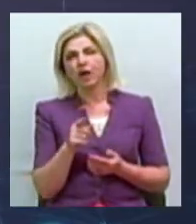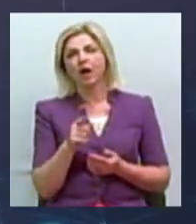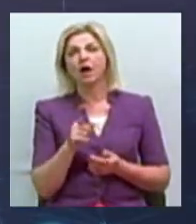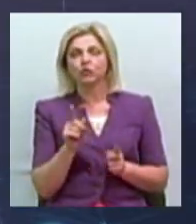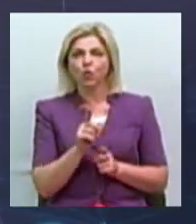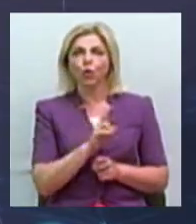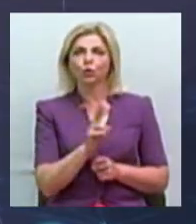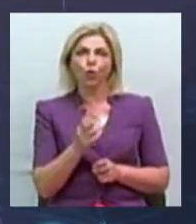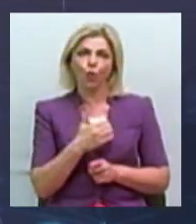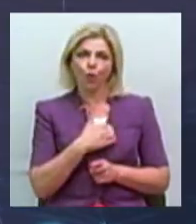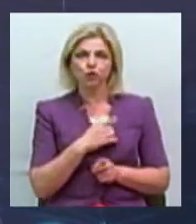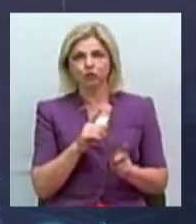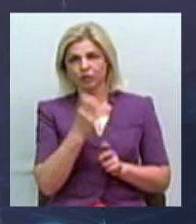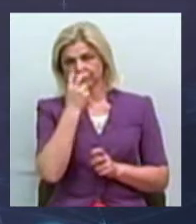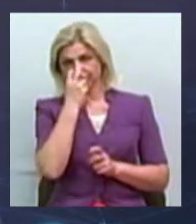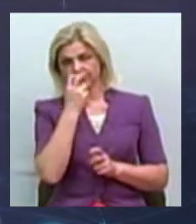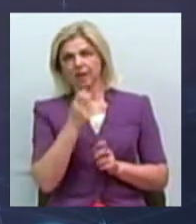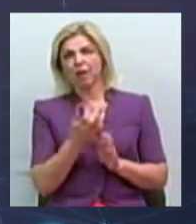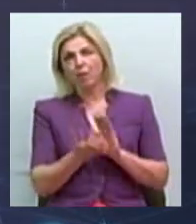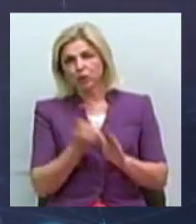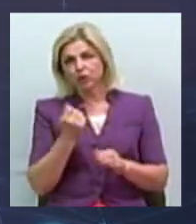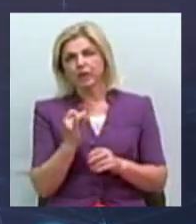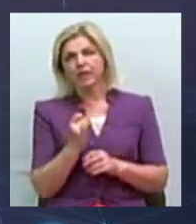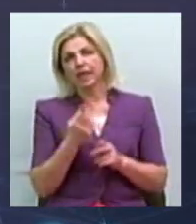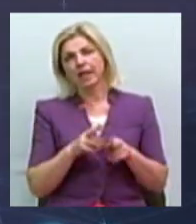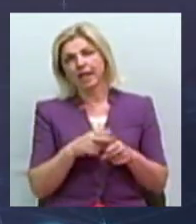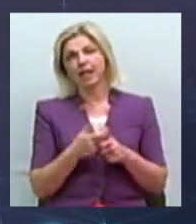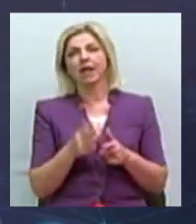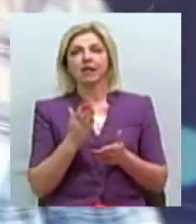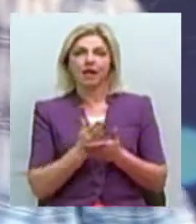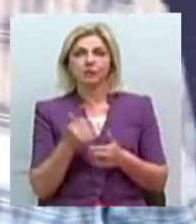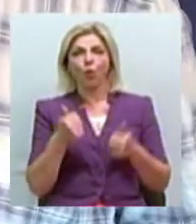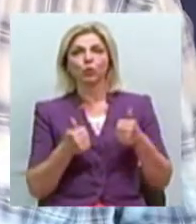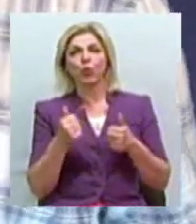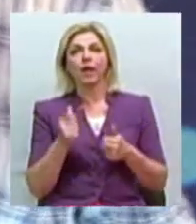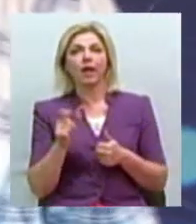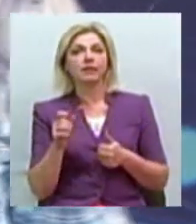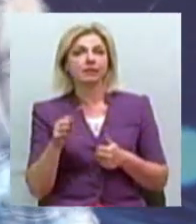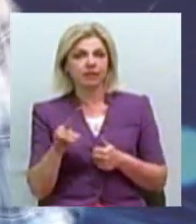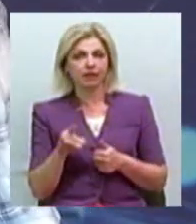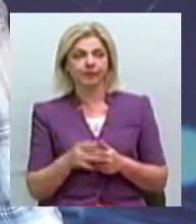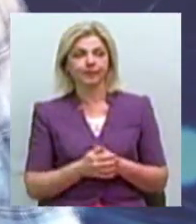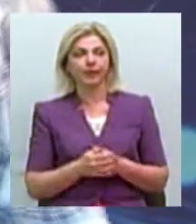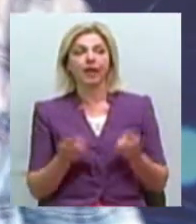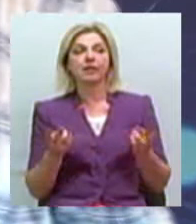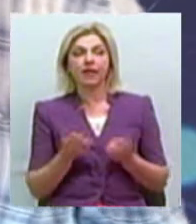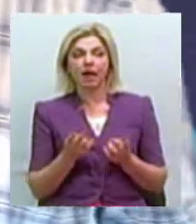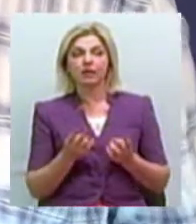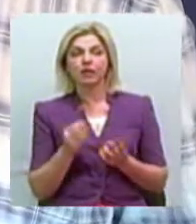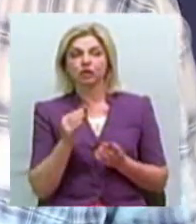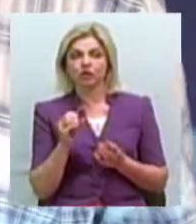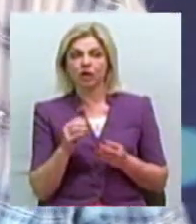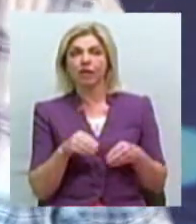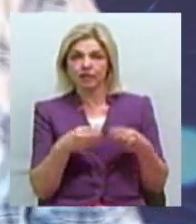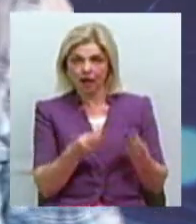щось утримати від цього процесу, або є конкуренти на той самий шматок землі? Надо ж дати, надо